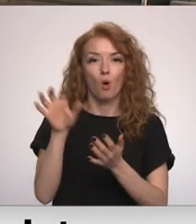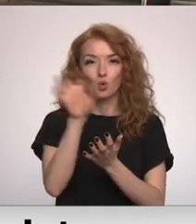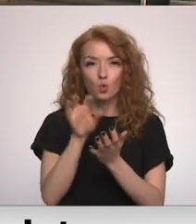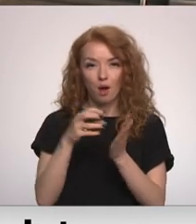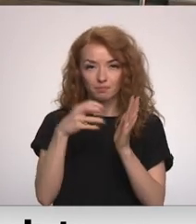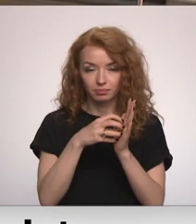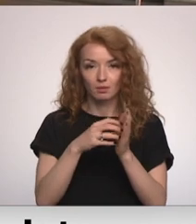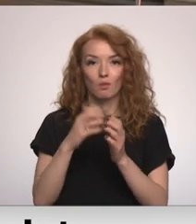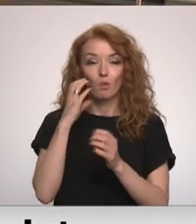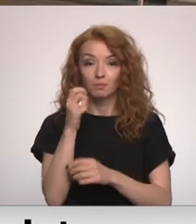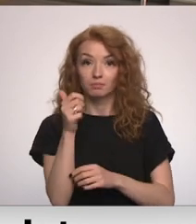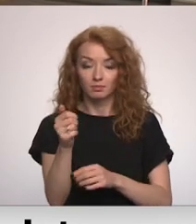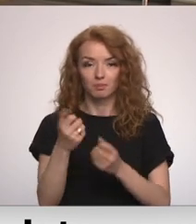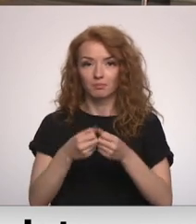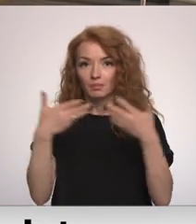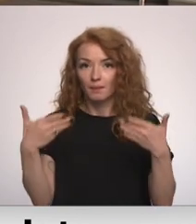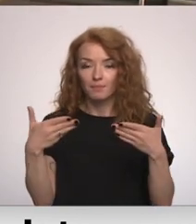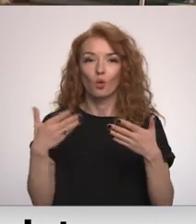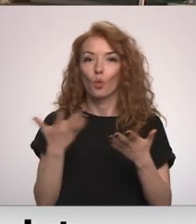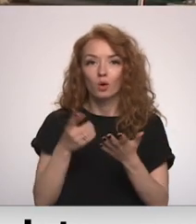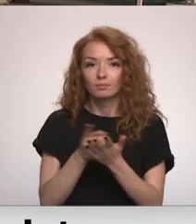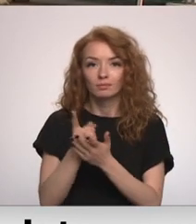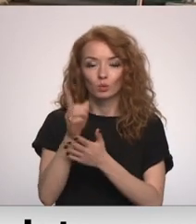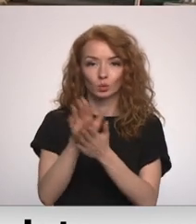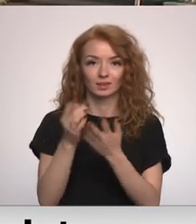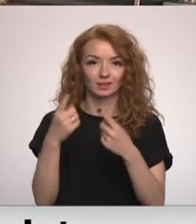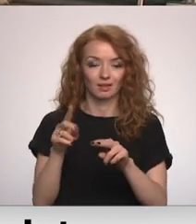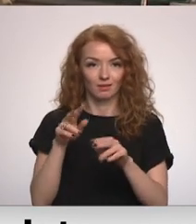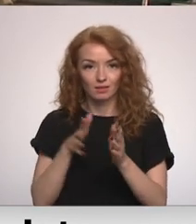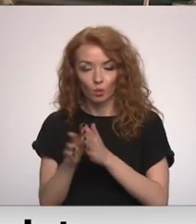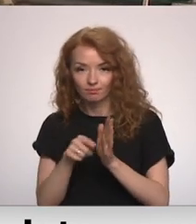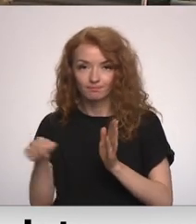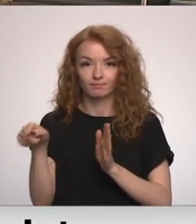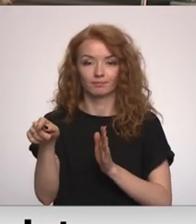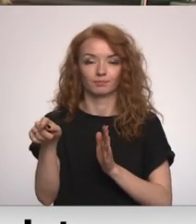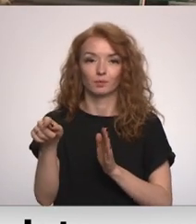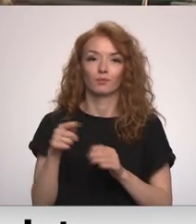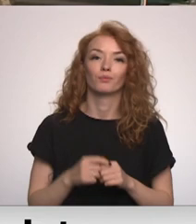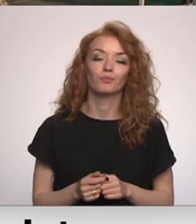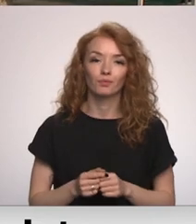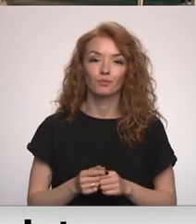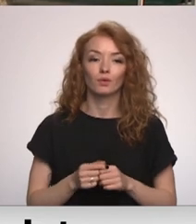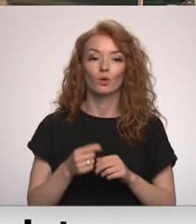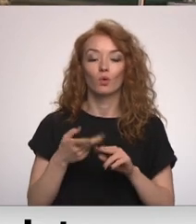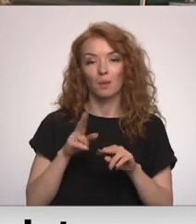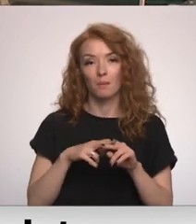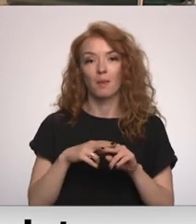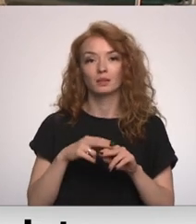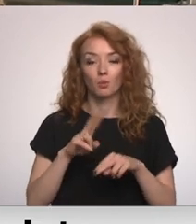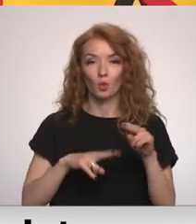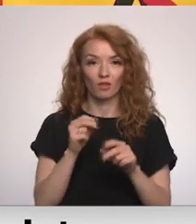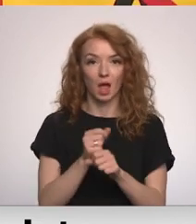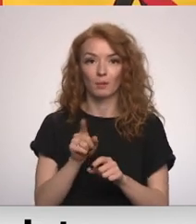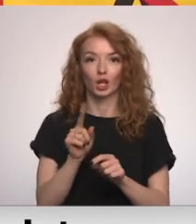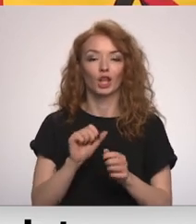automātiski parāda cilvēkam viņa viedīrīcē ceļu uz viņa iecerēto galamērķi, ir ievērojami pārsniedz to, ko normālos apstākļos būvdarbos Latvijā kā